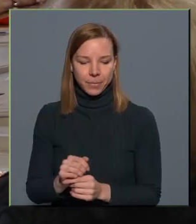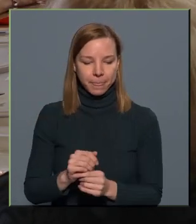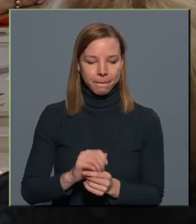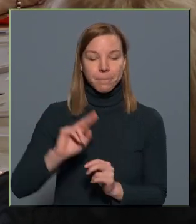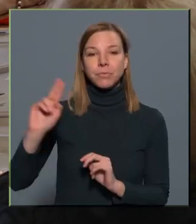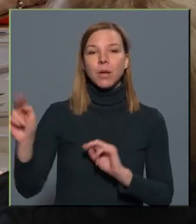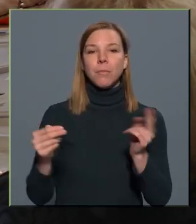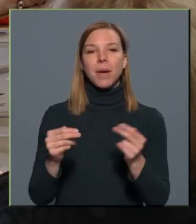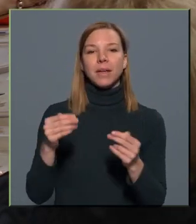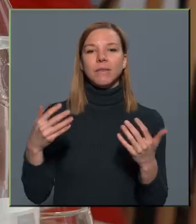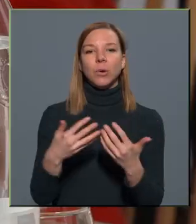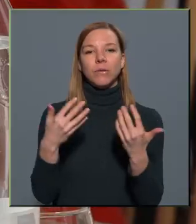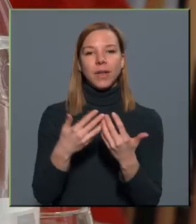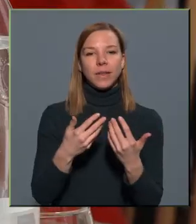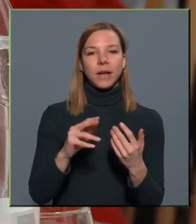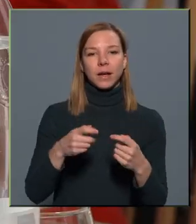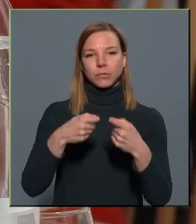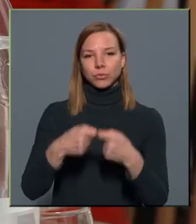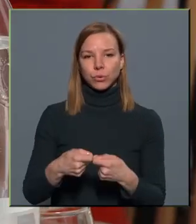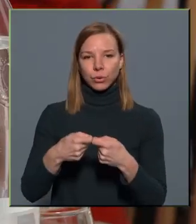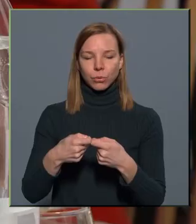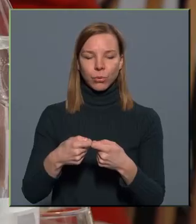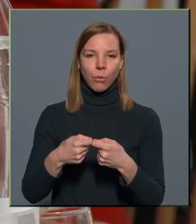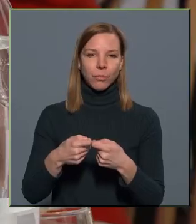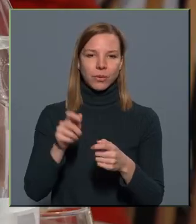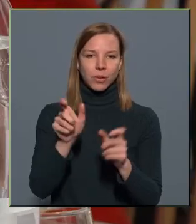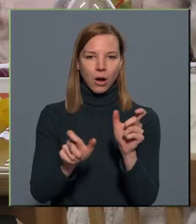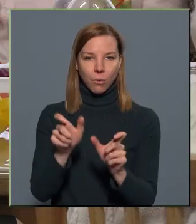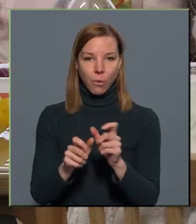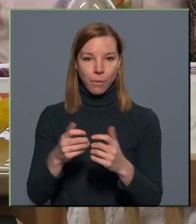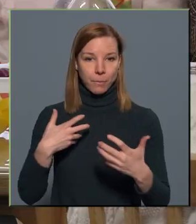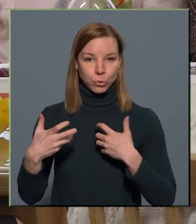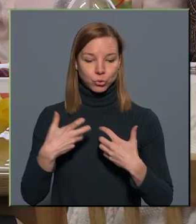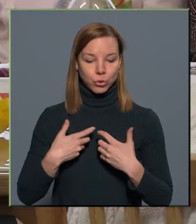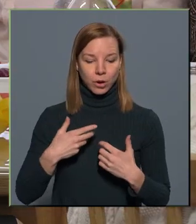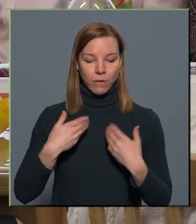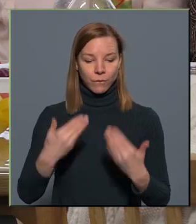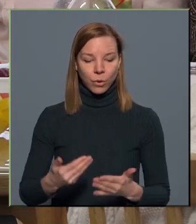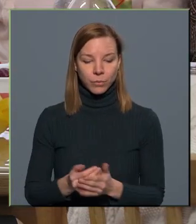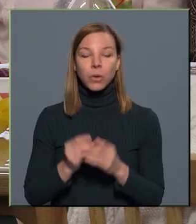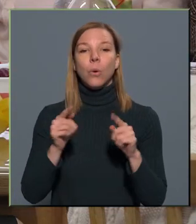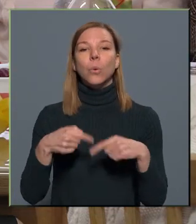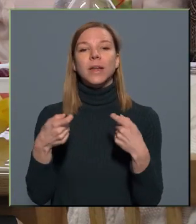klub tagjai műsort adtak, amelyet mindenki nagy figyelemmel kísért. Majd egy közös ebédet